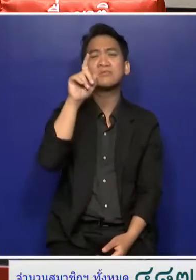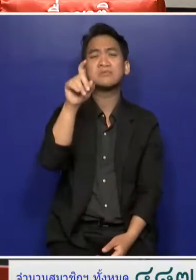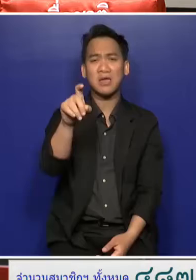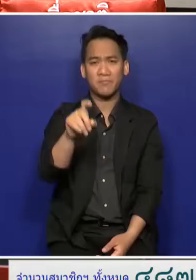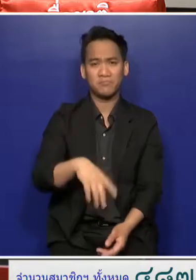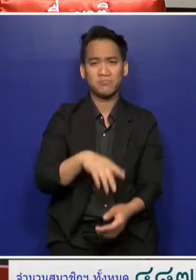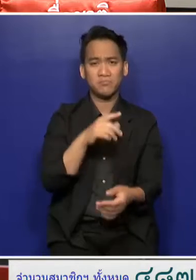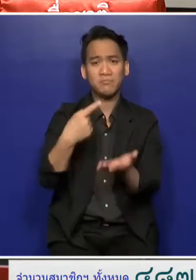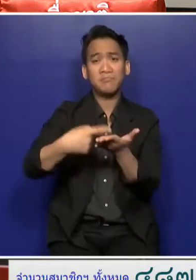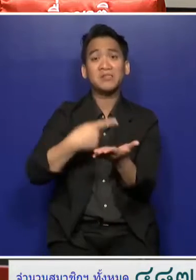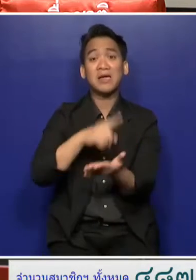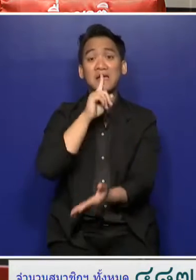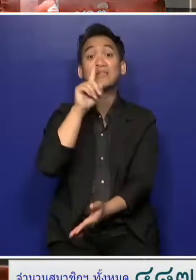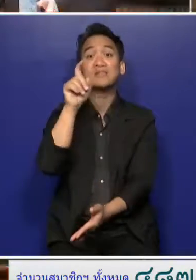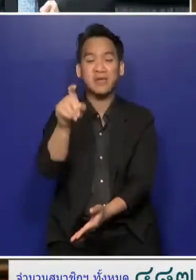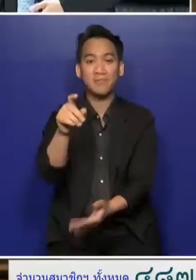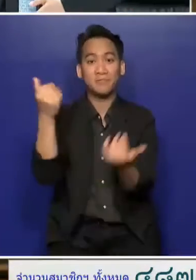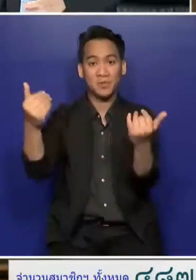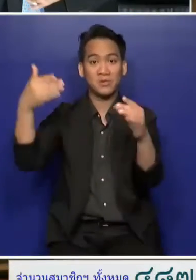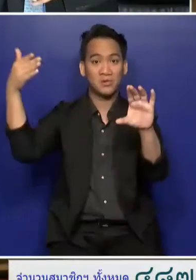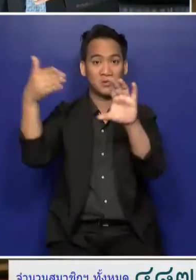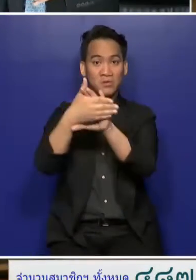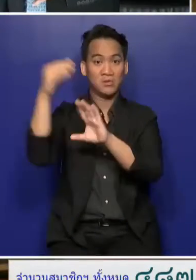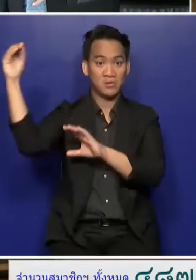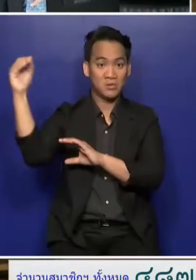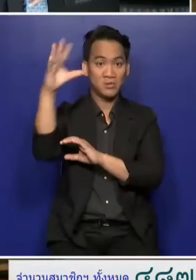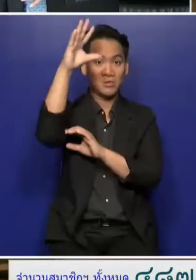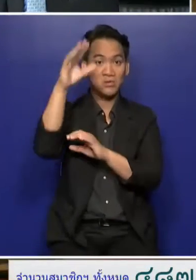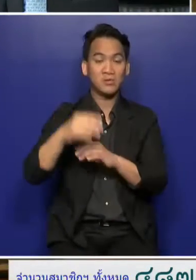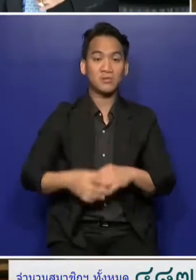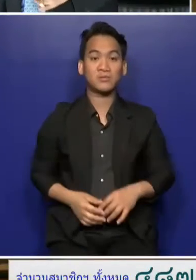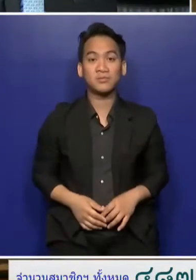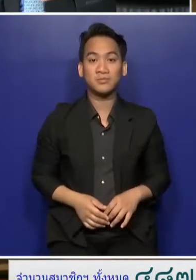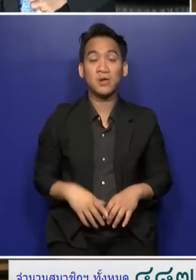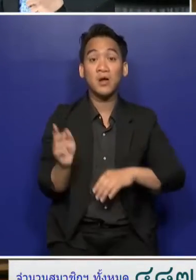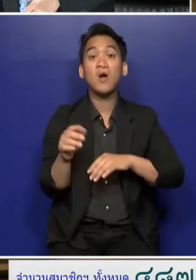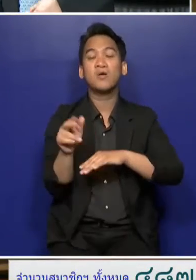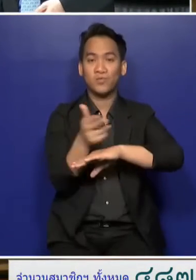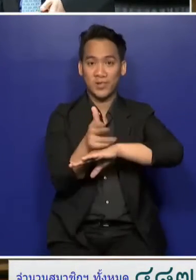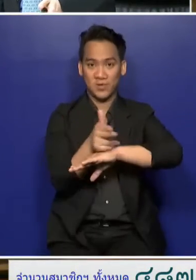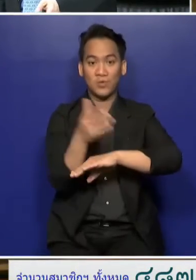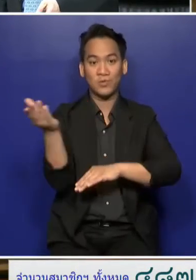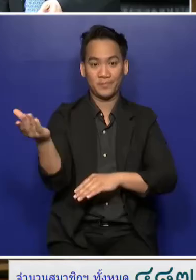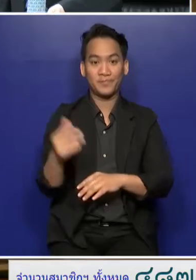ครับไฟโสดครับช่วยเปิดวิดีโอคลิปวิดีโอที่ผมเตรียมไว้แล้วนะครับ